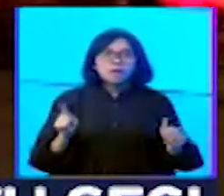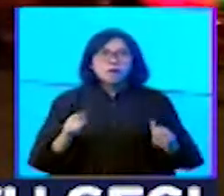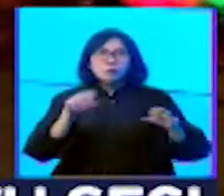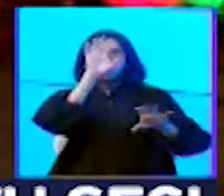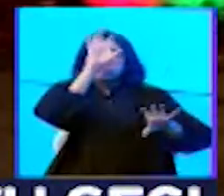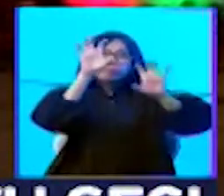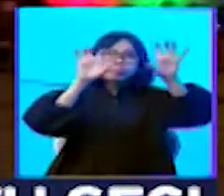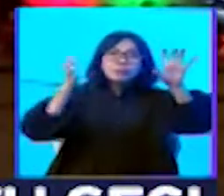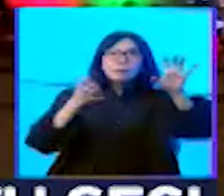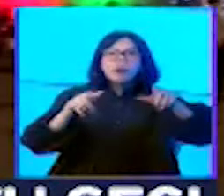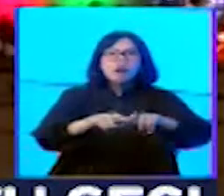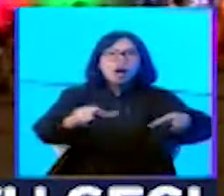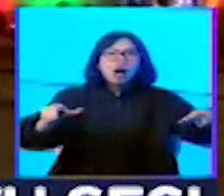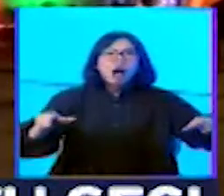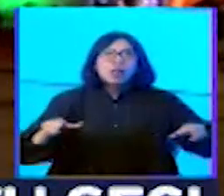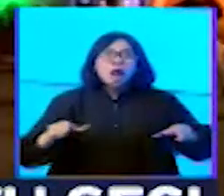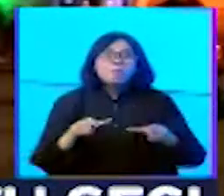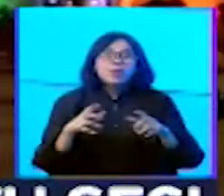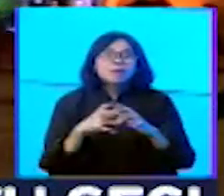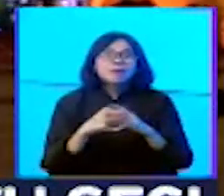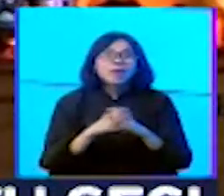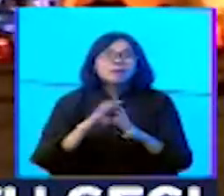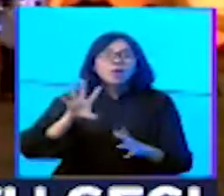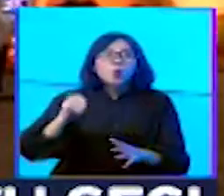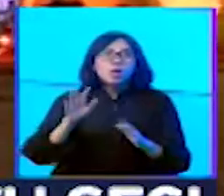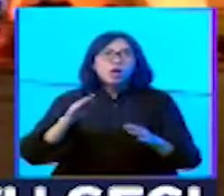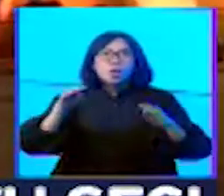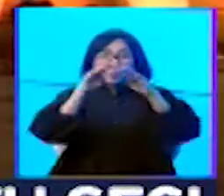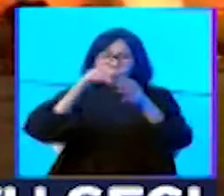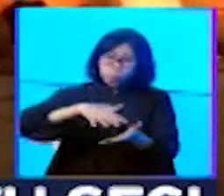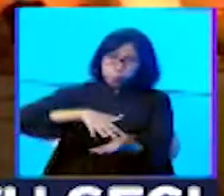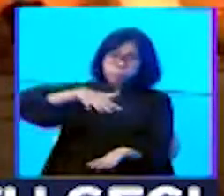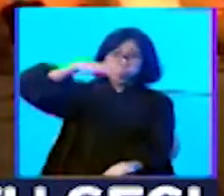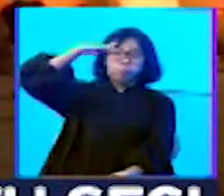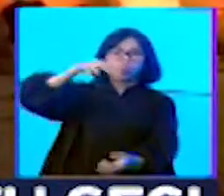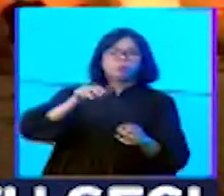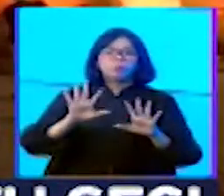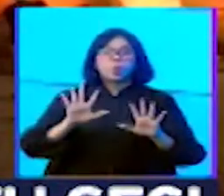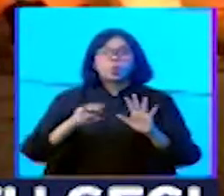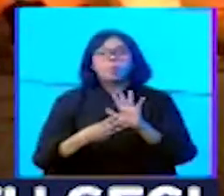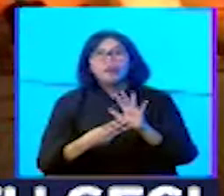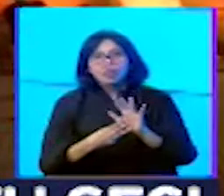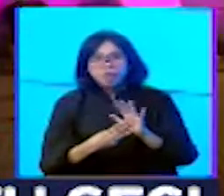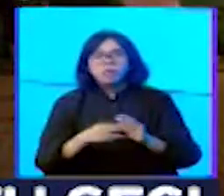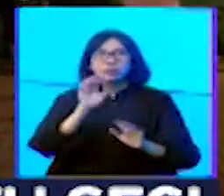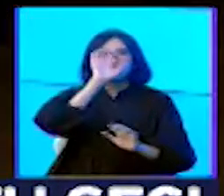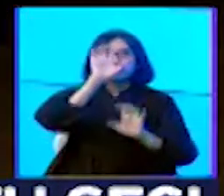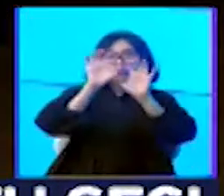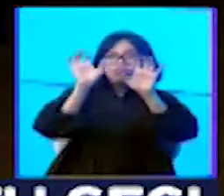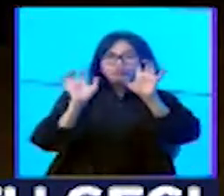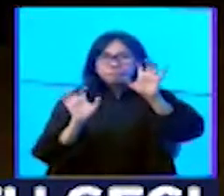Gereja Katedral saja ada pohon natal setinggi 10 m dan juga ornamen-ornamen